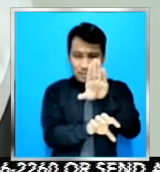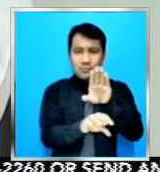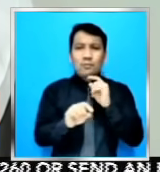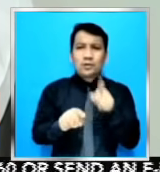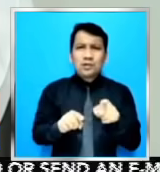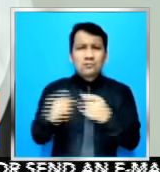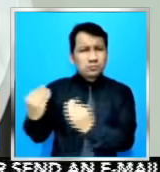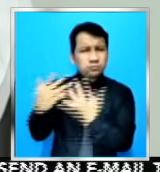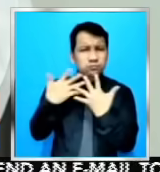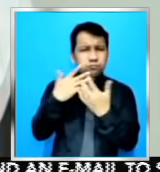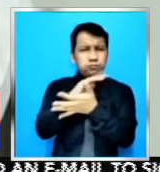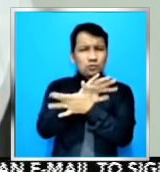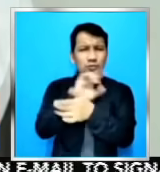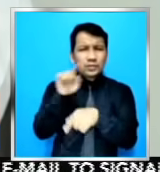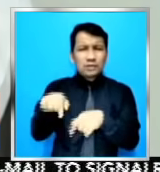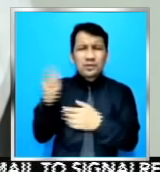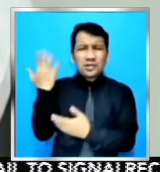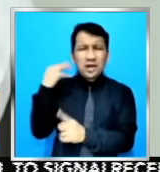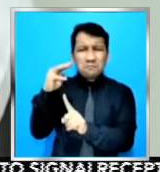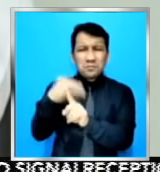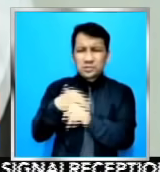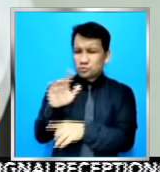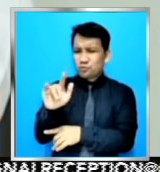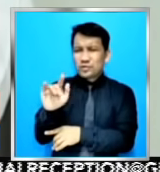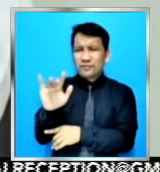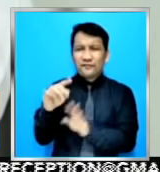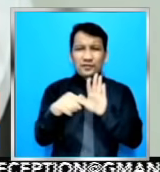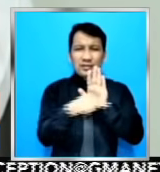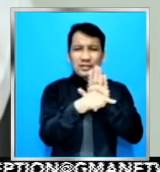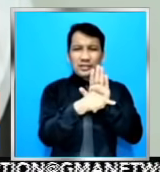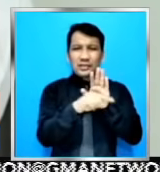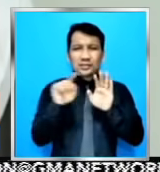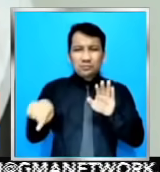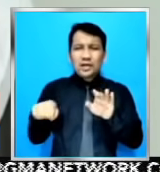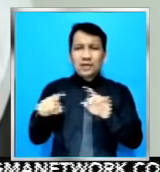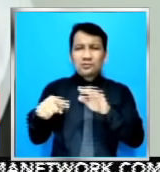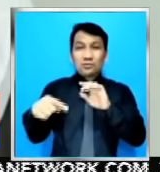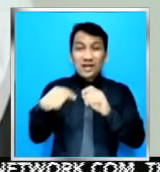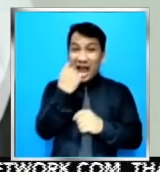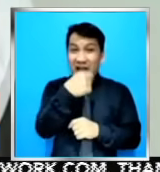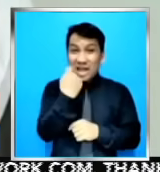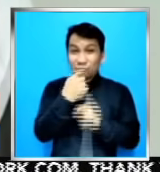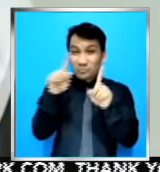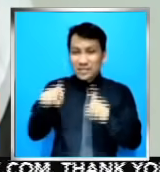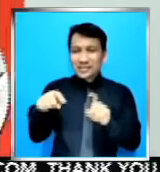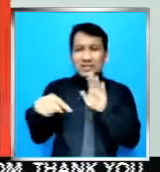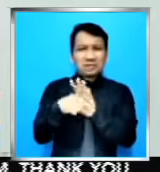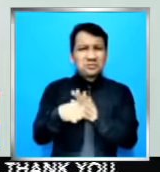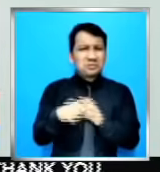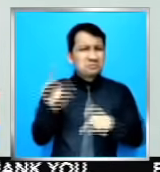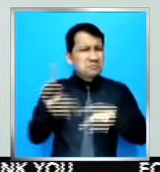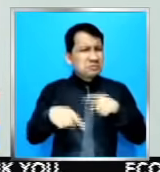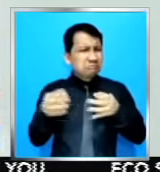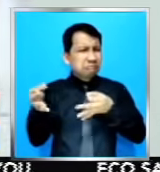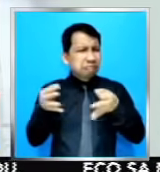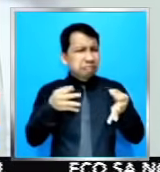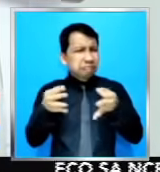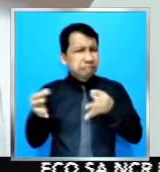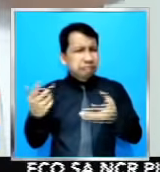March 25 niya inanunsyo na negatibo na ang kanyang COVID test. Di malinaw sa pahayag ni Roque kung nagkaroon siya ng reinfection.